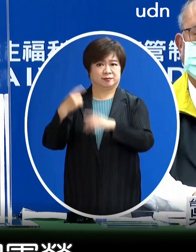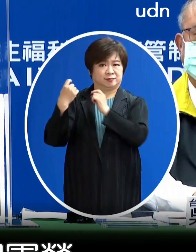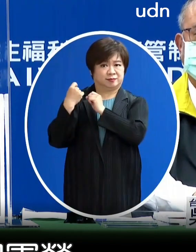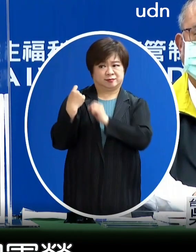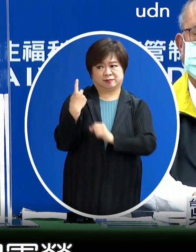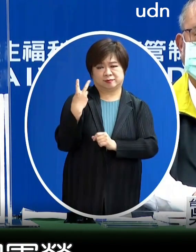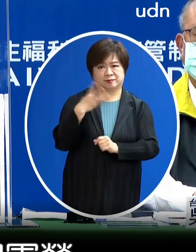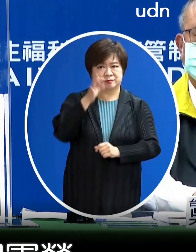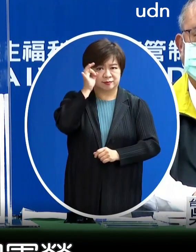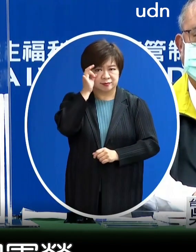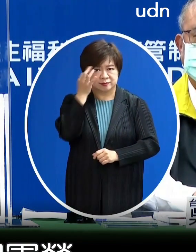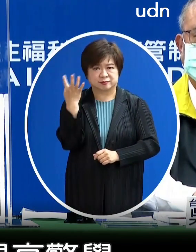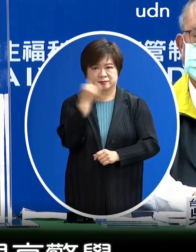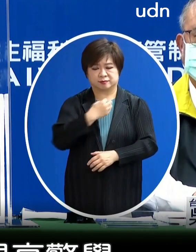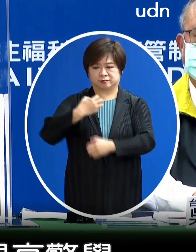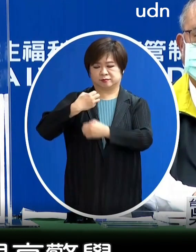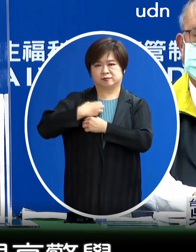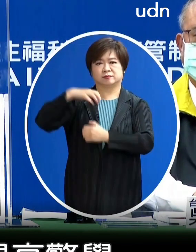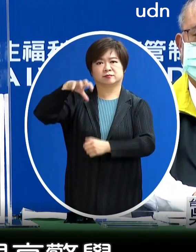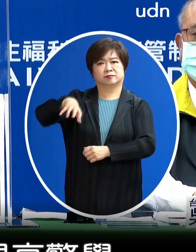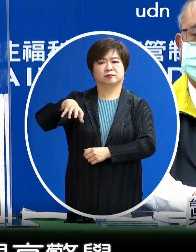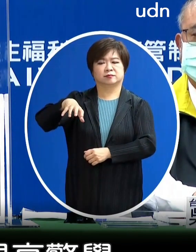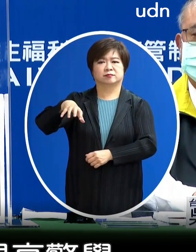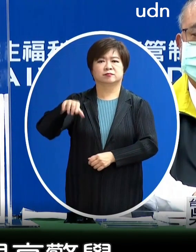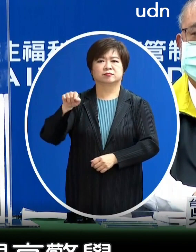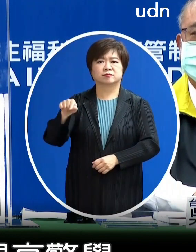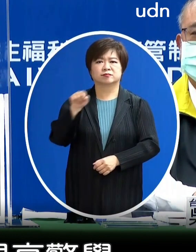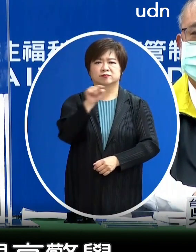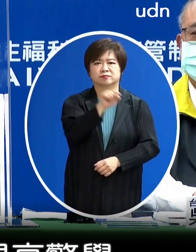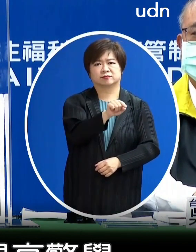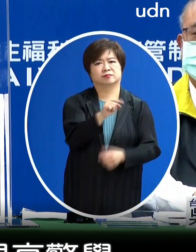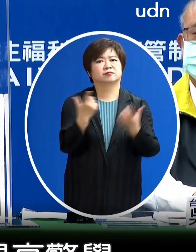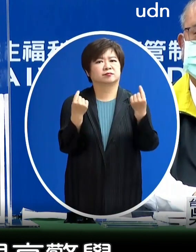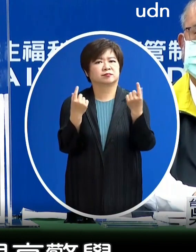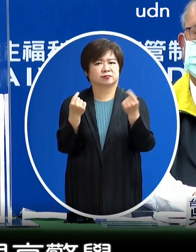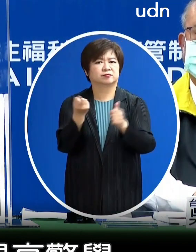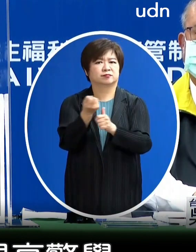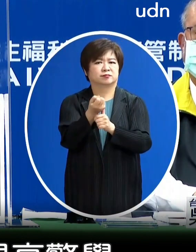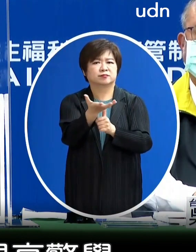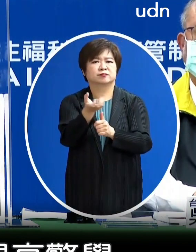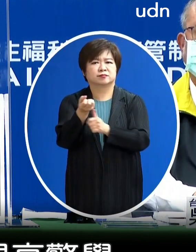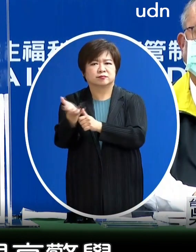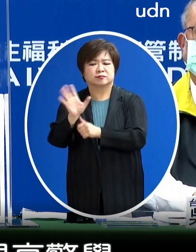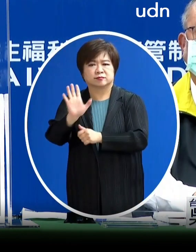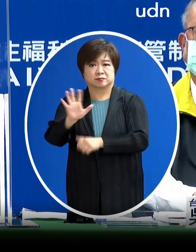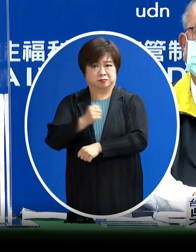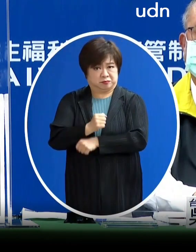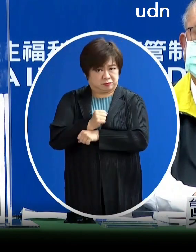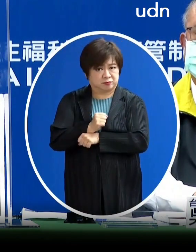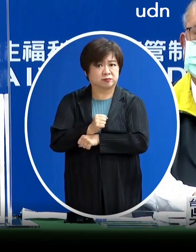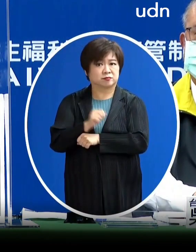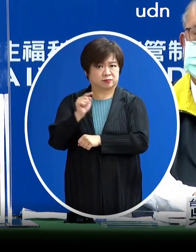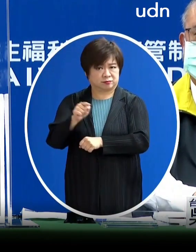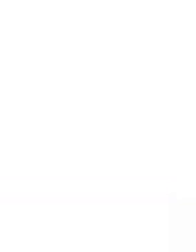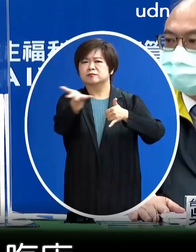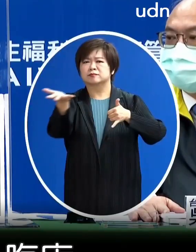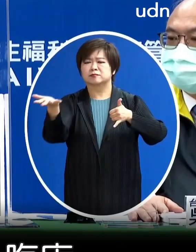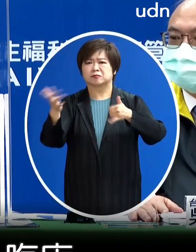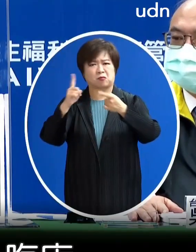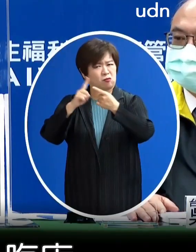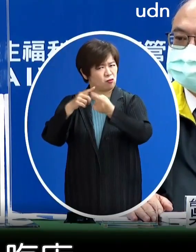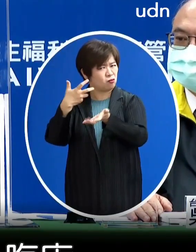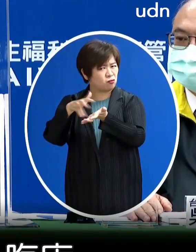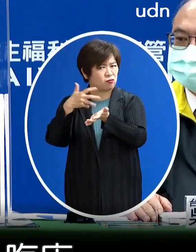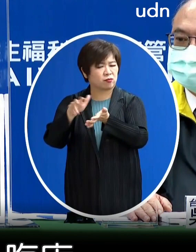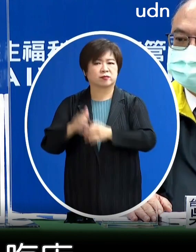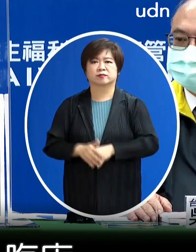看到说有几个军营有这样的一个感染者，这要提高警觉，特别要注意的。那